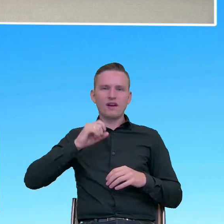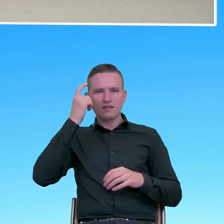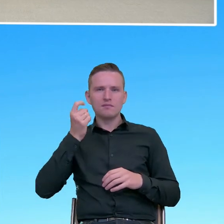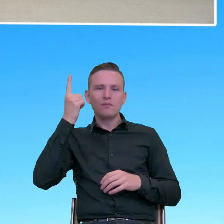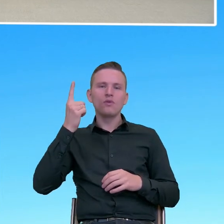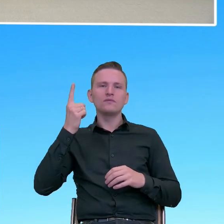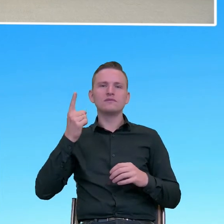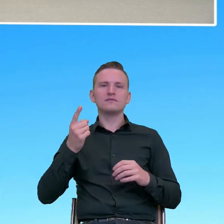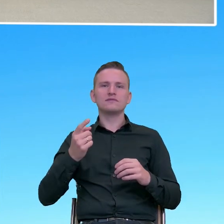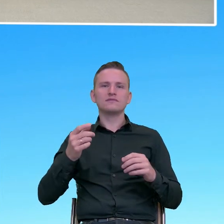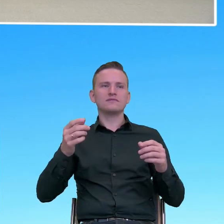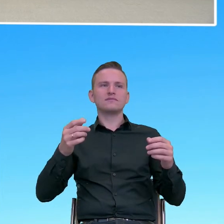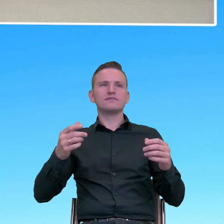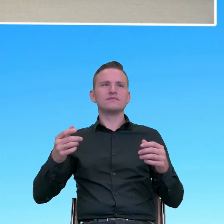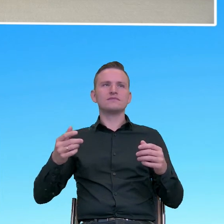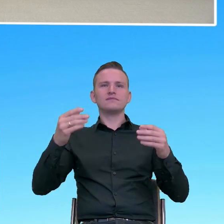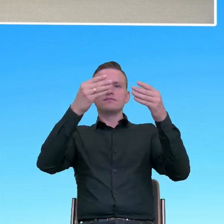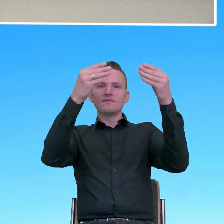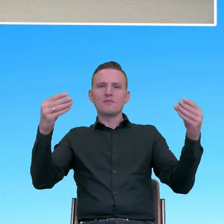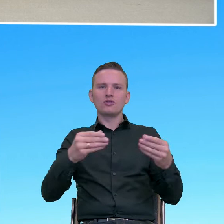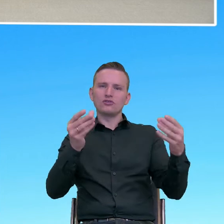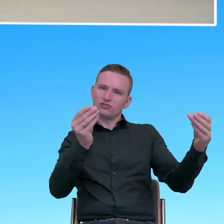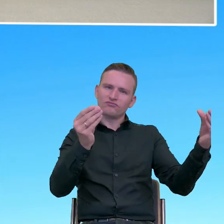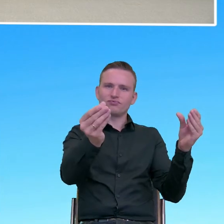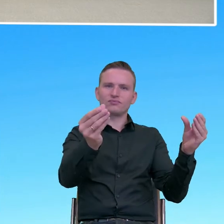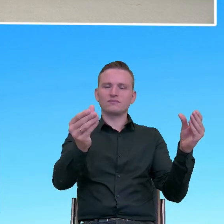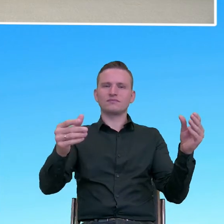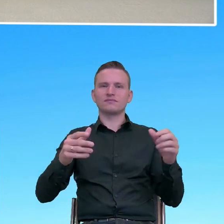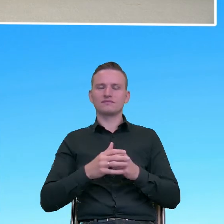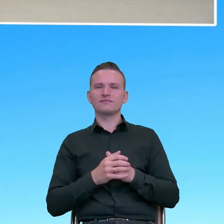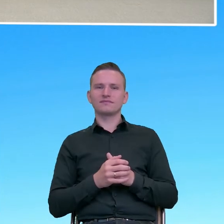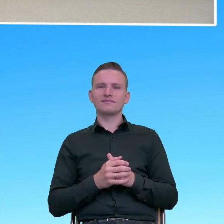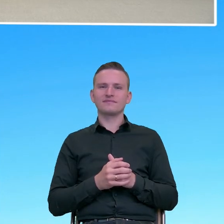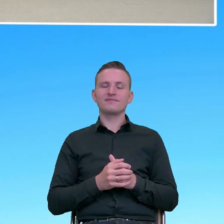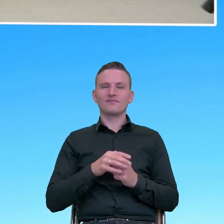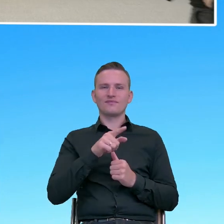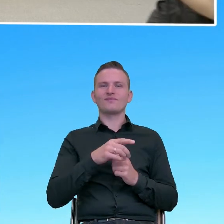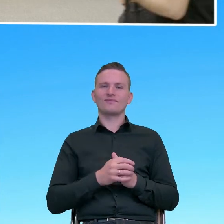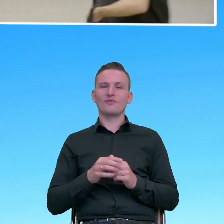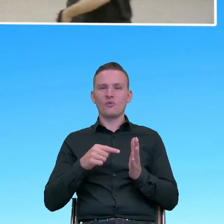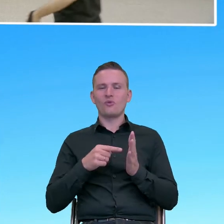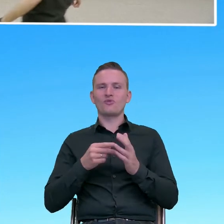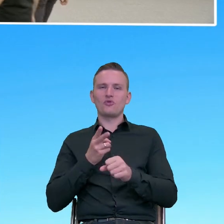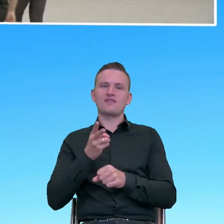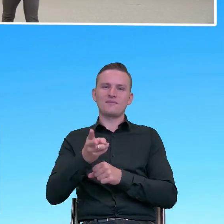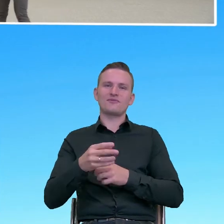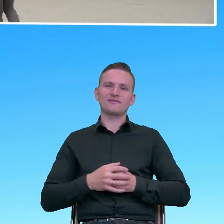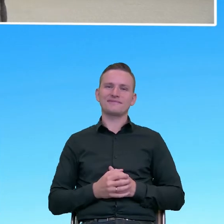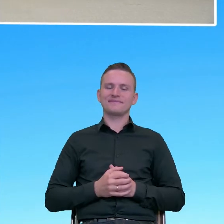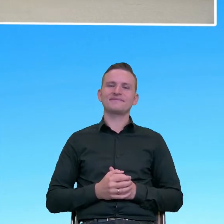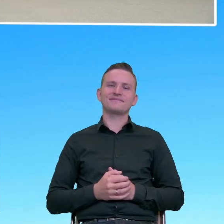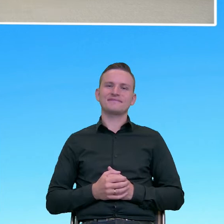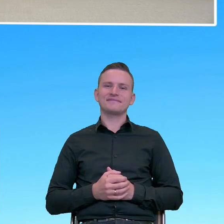chyba, prawda? Silnych panów i proszę... I mamy cztery silne kobiety, tak. Dostępność. Tak, tak. Dobrze.